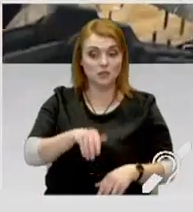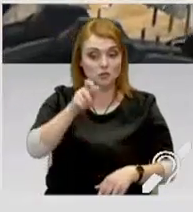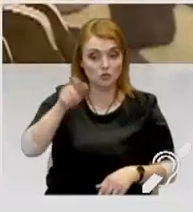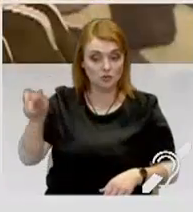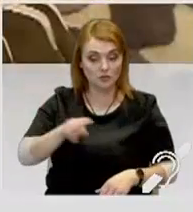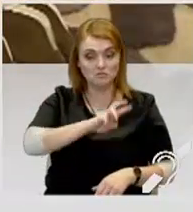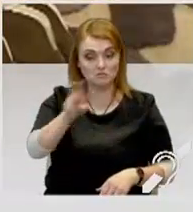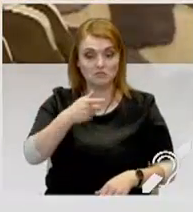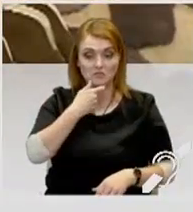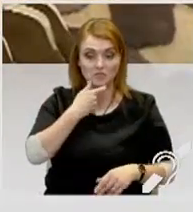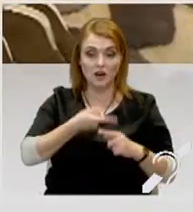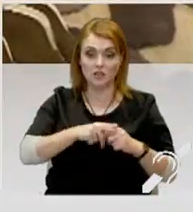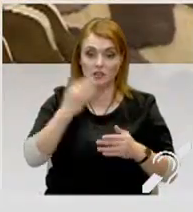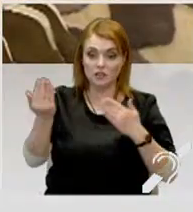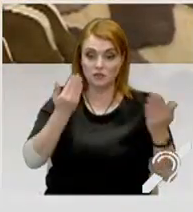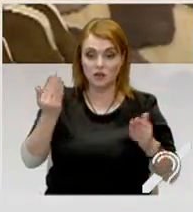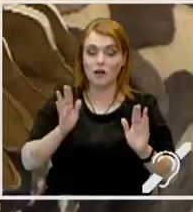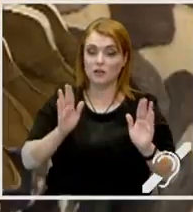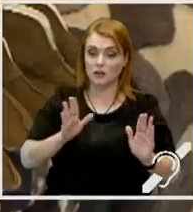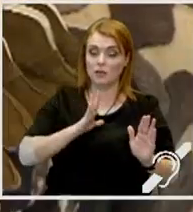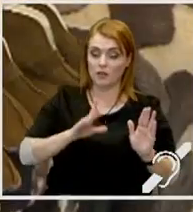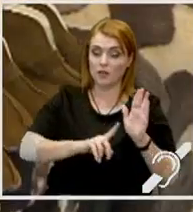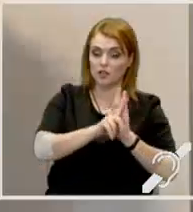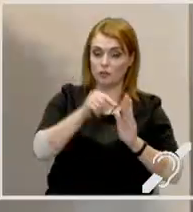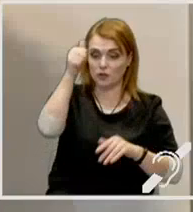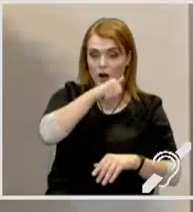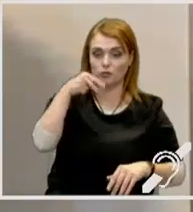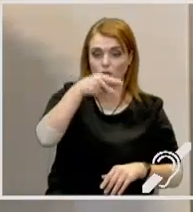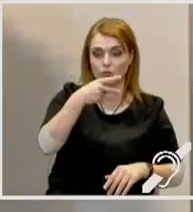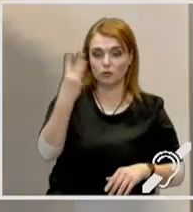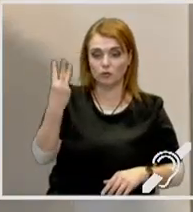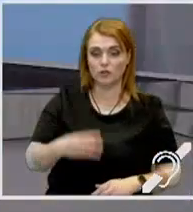Expoziția este organizată de Camera de Comerț și Industrie sub patronajul Guvernului Republicii Moldova.